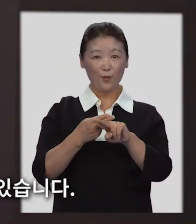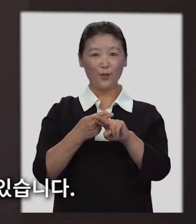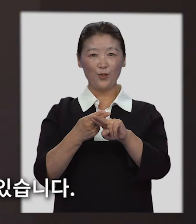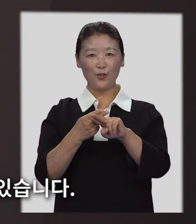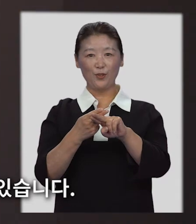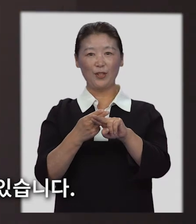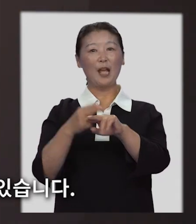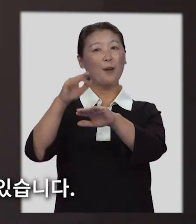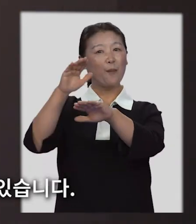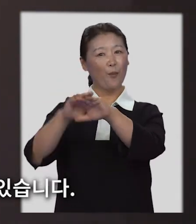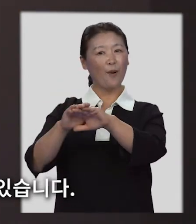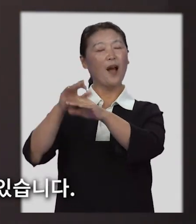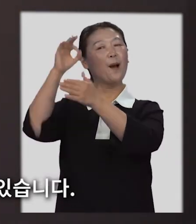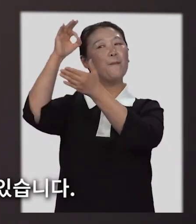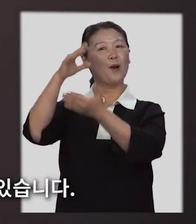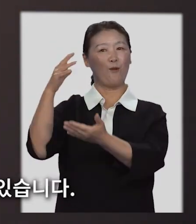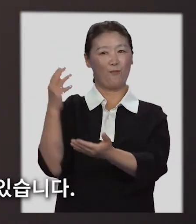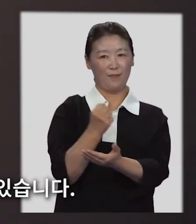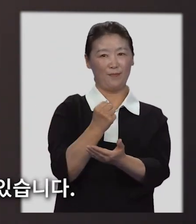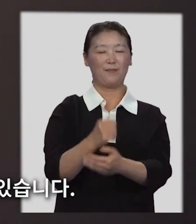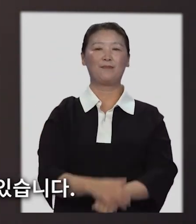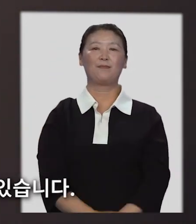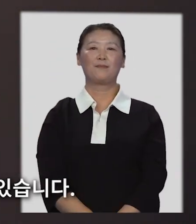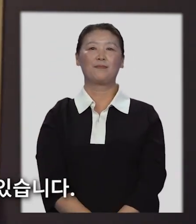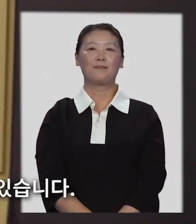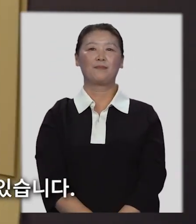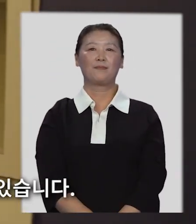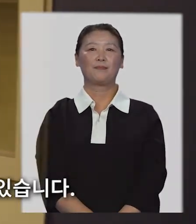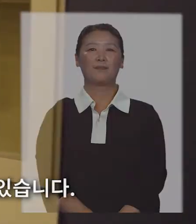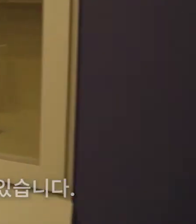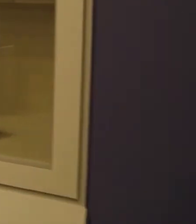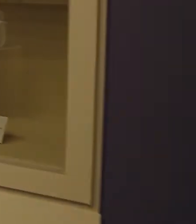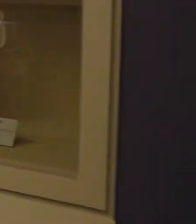분류되어 기록유산으로 보존되고 있습니다.